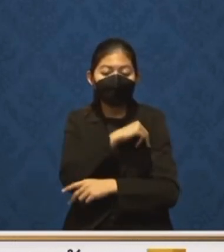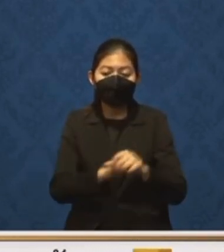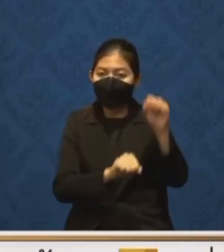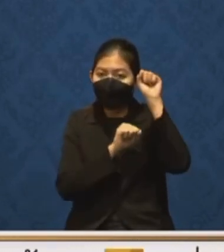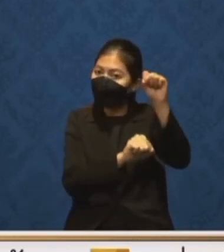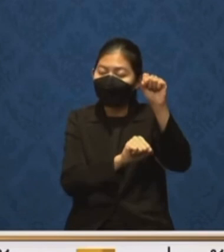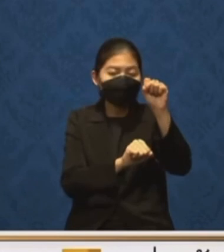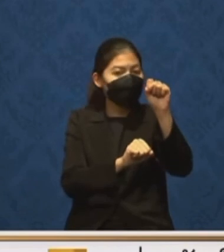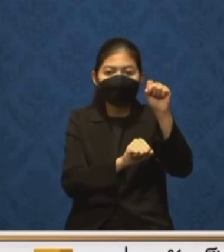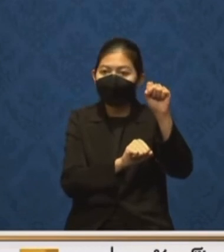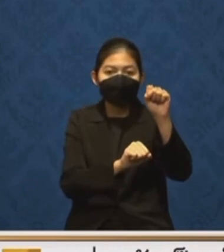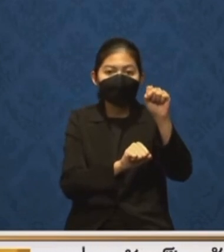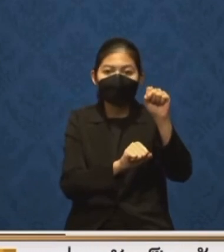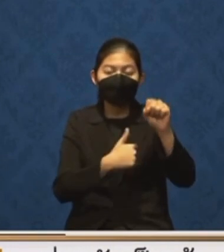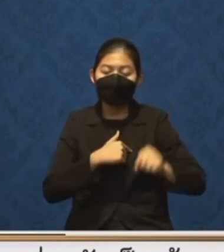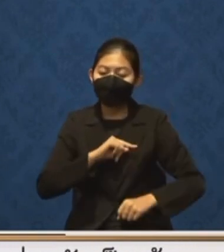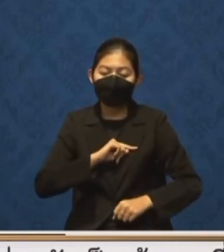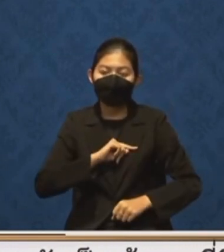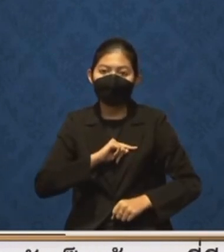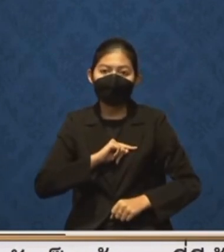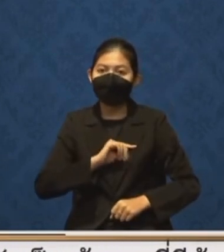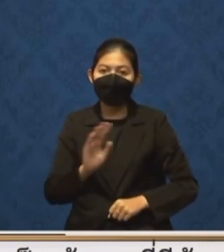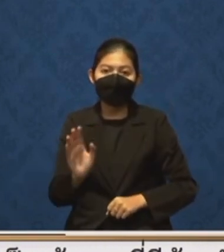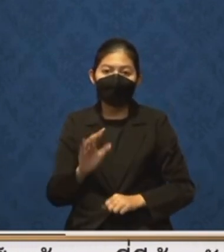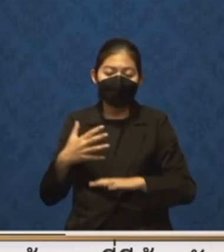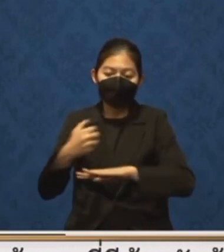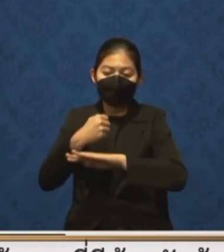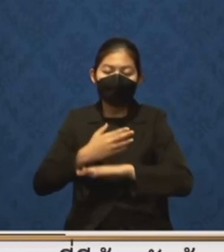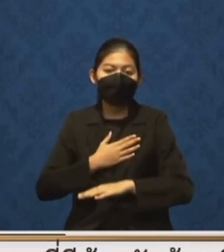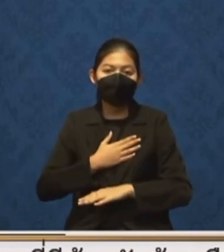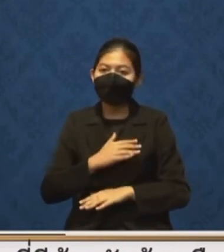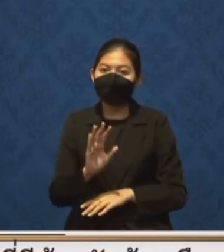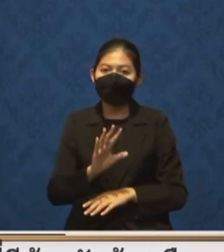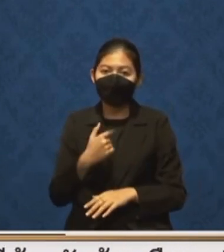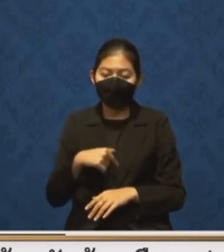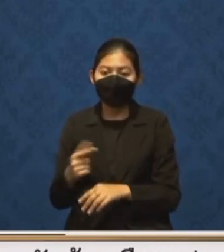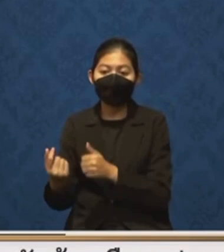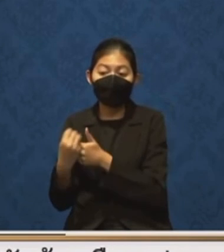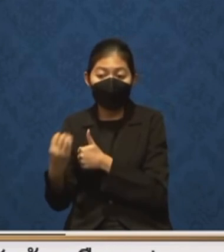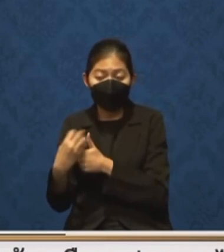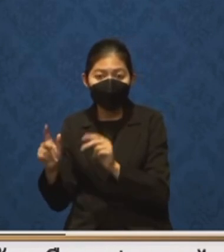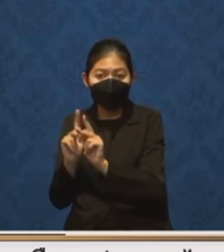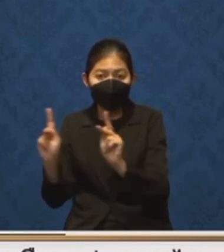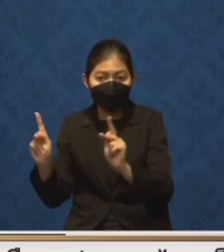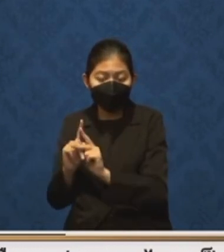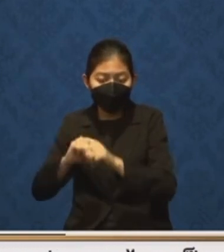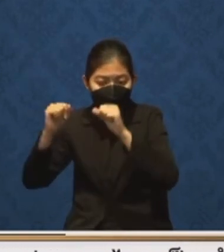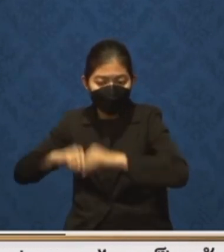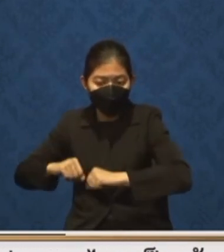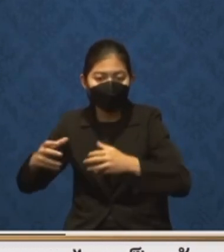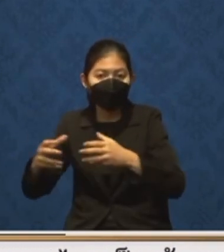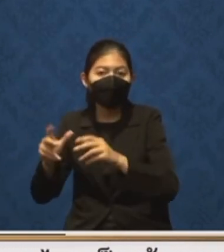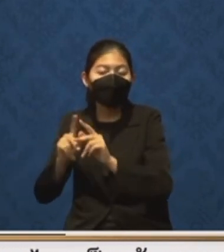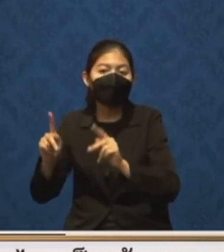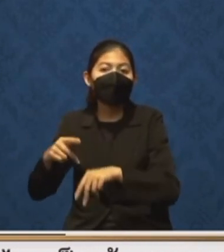Lots ofกัเรื่องนี้ โยตัเองอำนาจไมได้ให้อำนาจคือ ตองเป็นคำแนะนำหรอเป็ มติ ของ คะนครก์